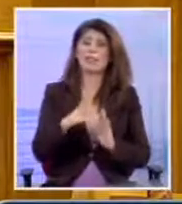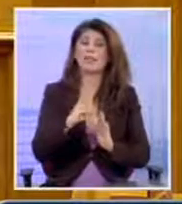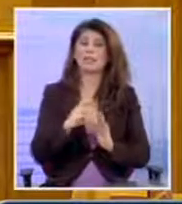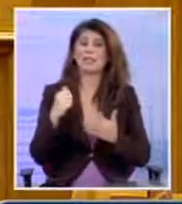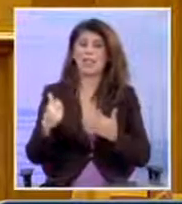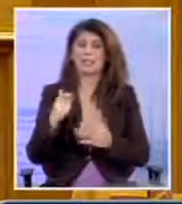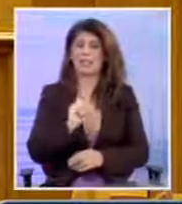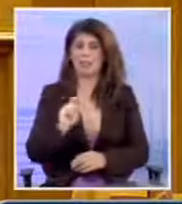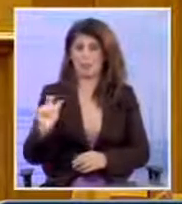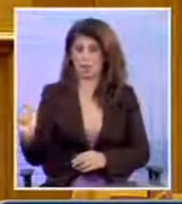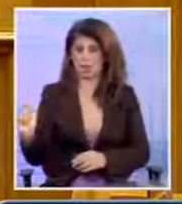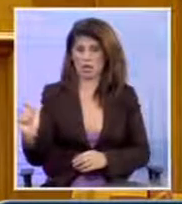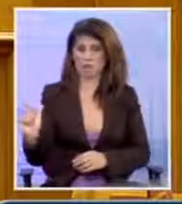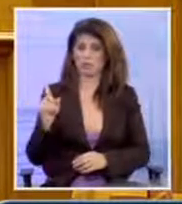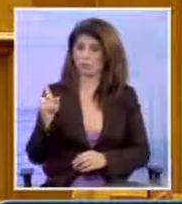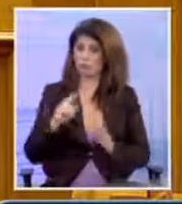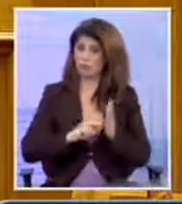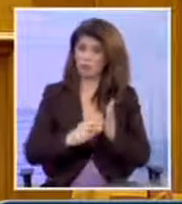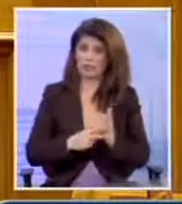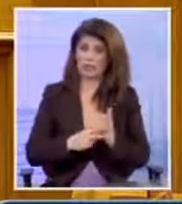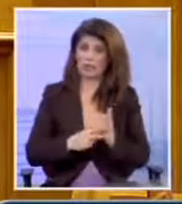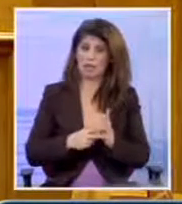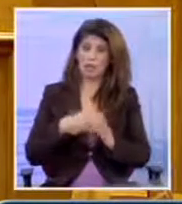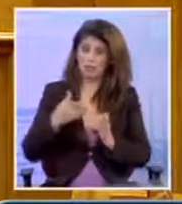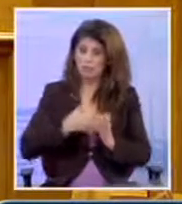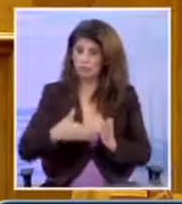536 εκατομμύρια. Και προσέξτε, μέσα στο